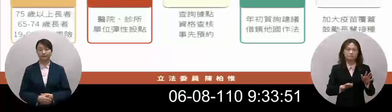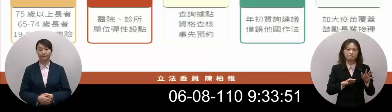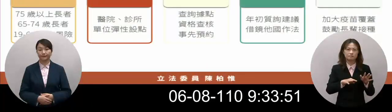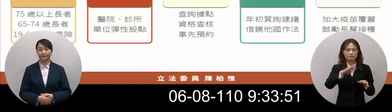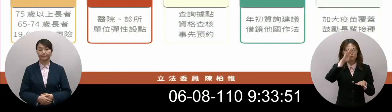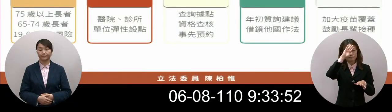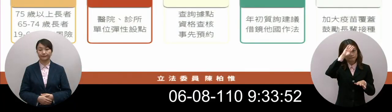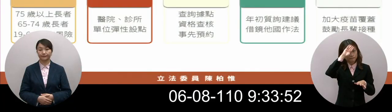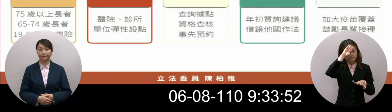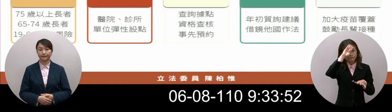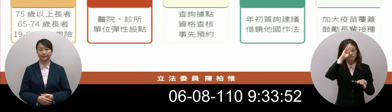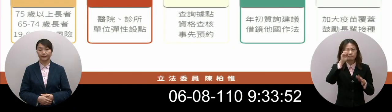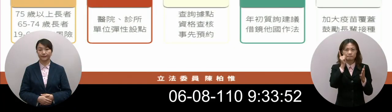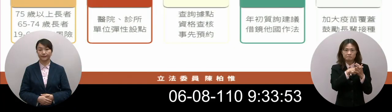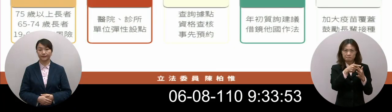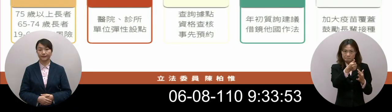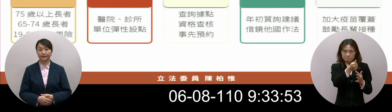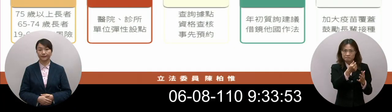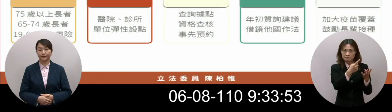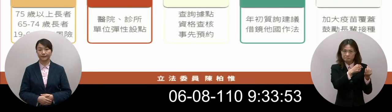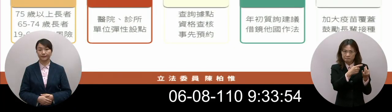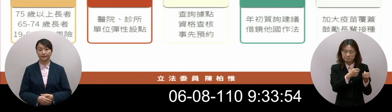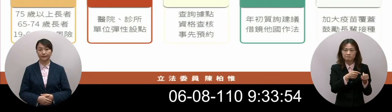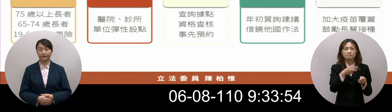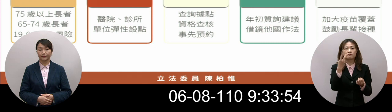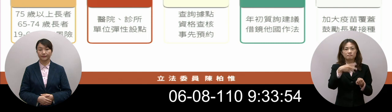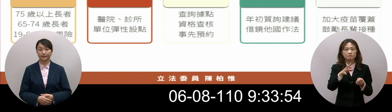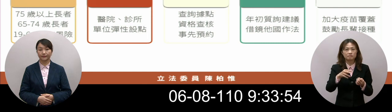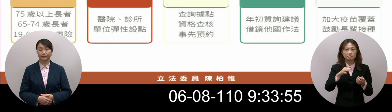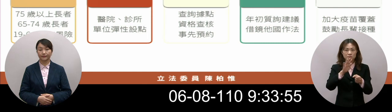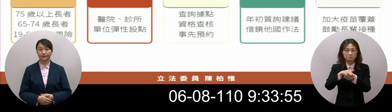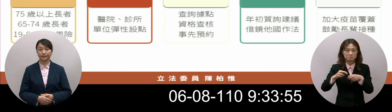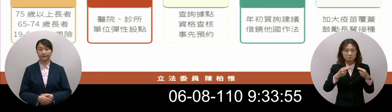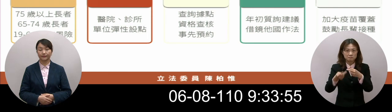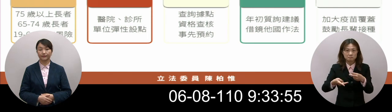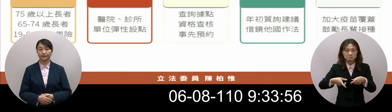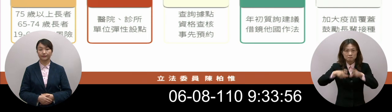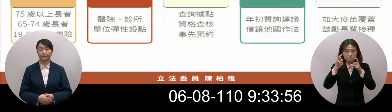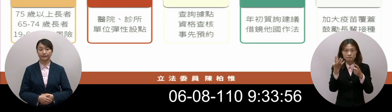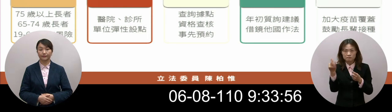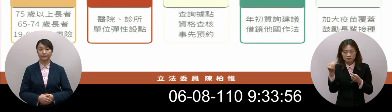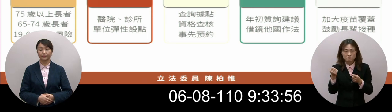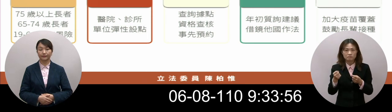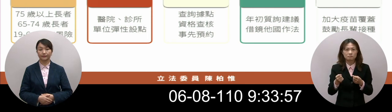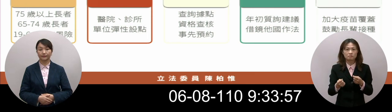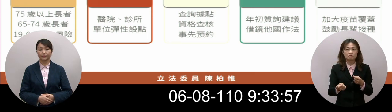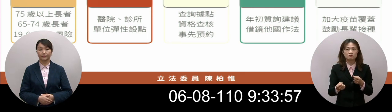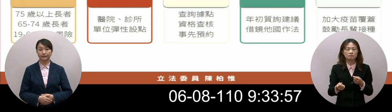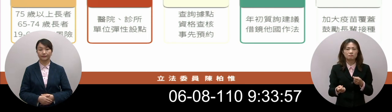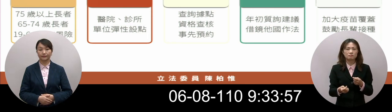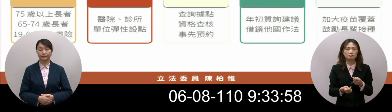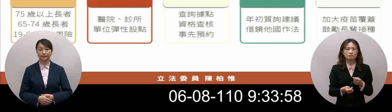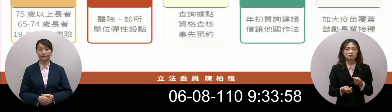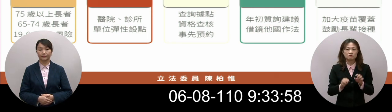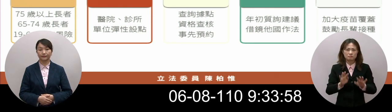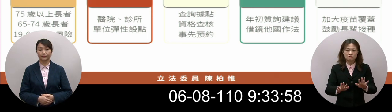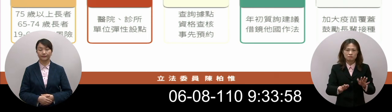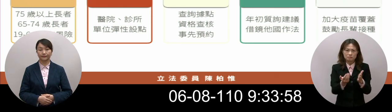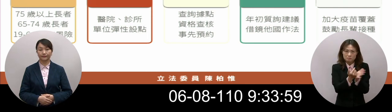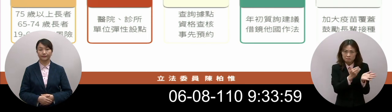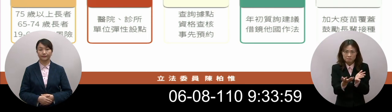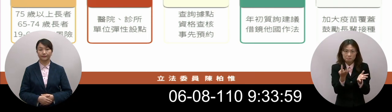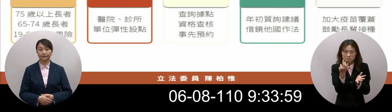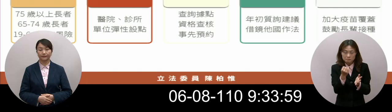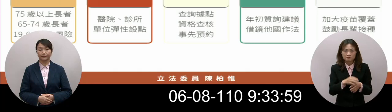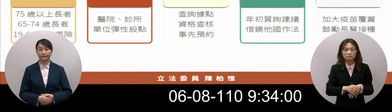正回归偌济，咱毋免伊逐工解说遐个名词，啊，让人伫遐一支长一支短。咱具体到底有啥物件，偌济搁咧检查